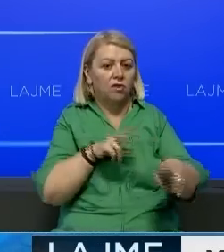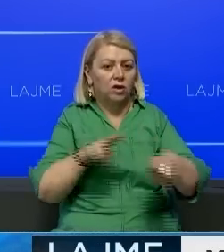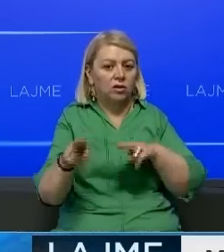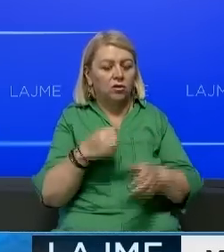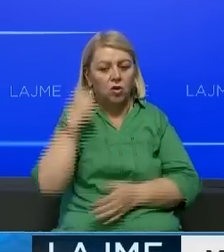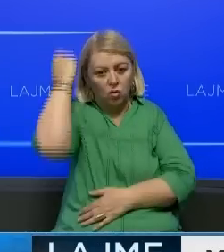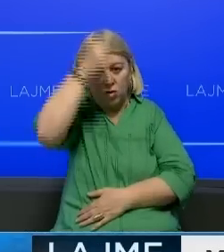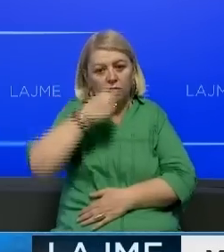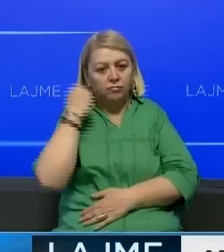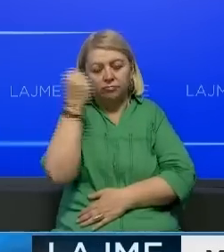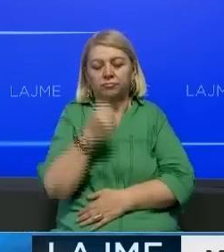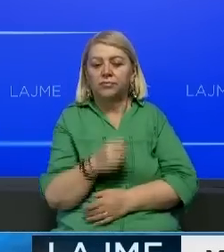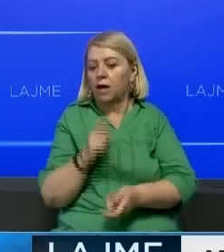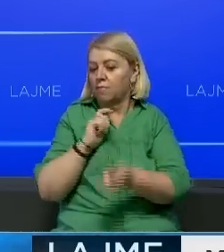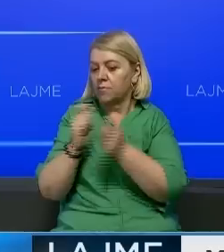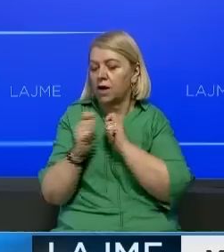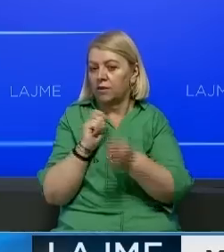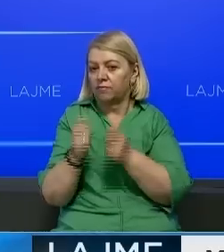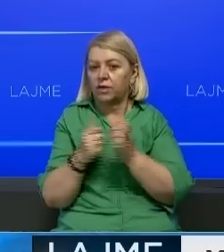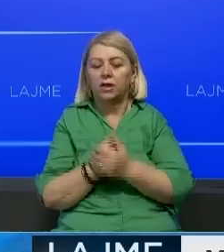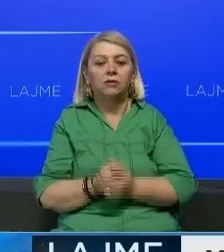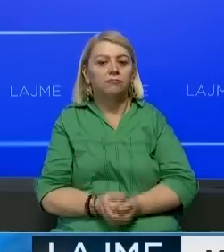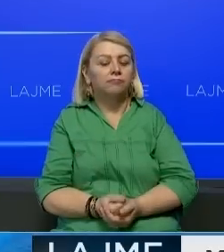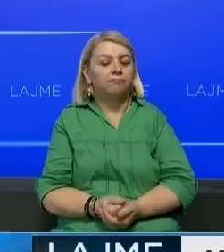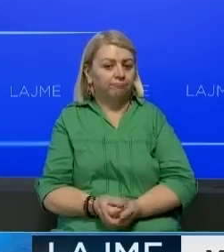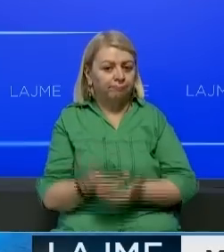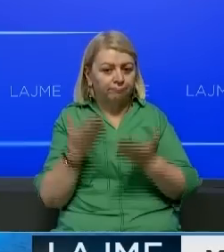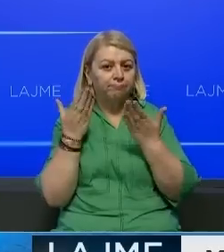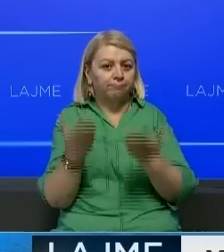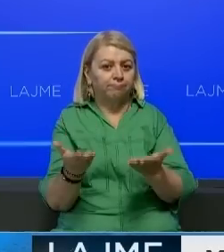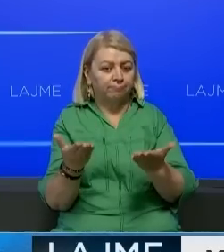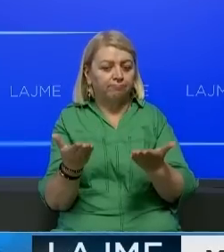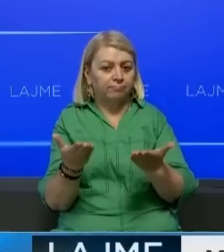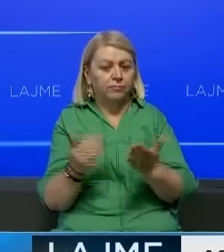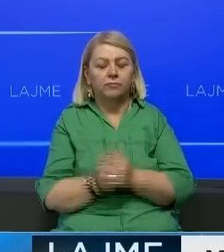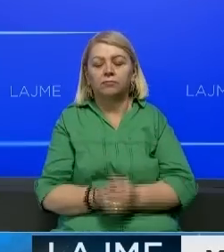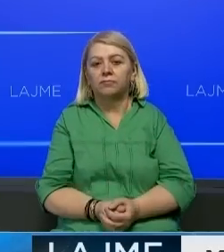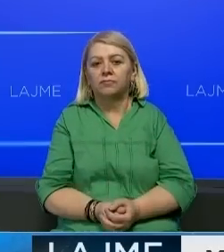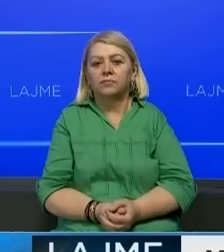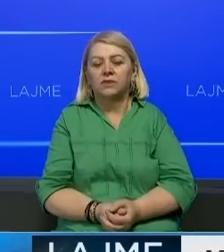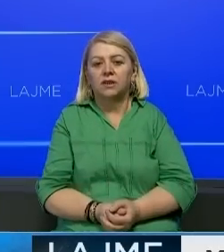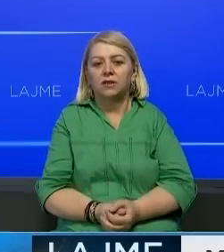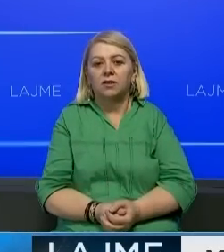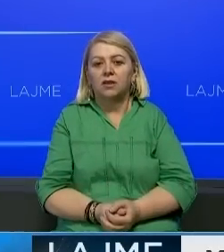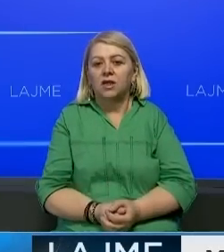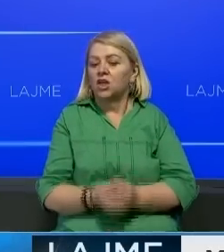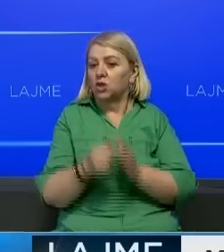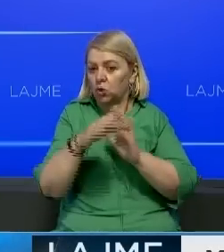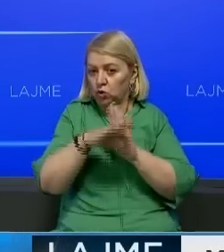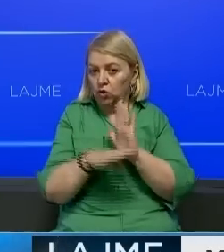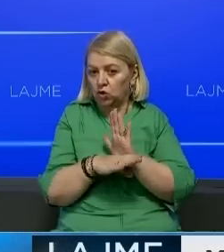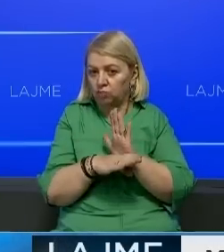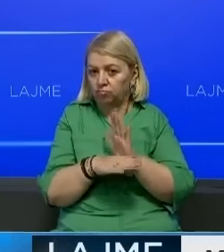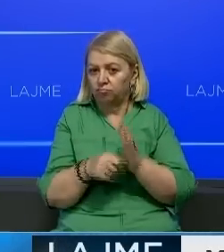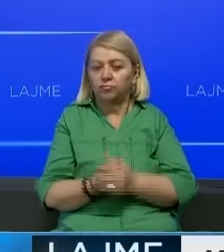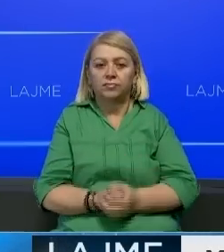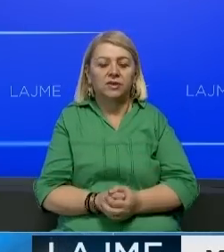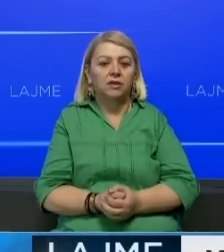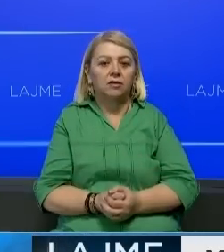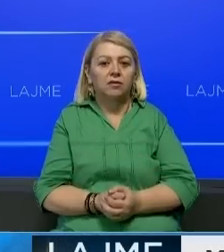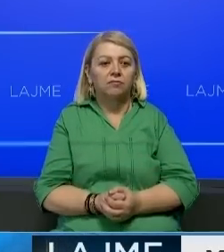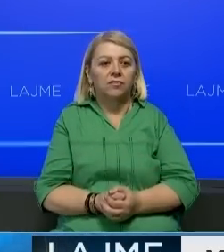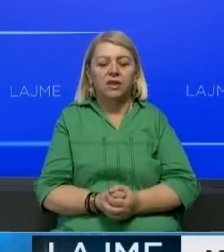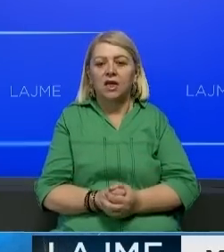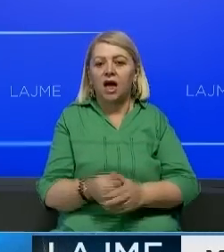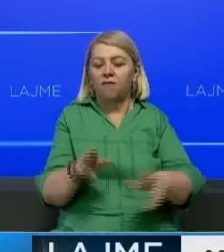Për këtë arsye do të thotë edhe kjo marrëveshje konsiderohet se është ligj, është në kuadër të ligjit